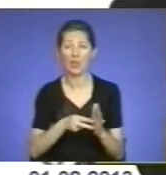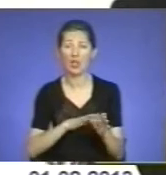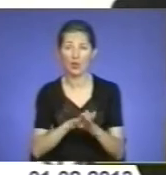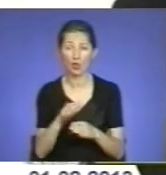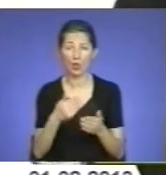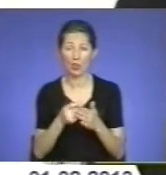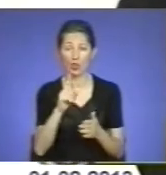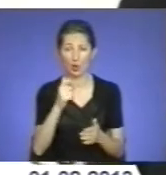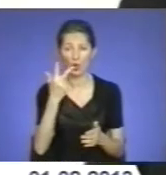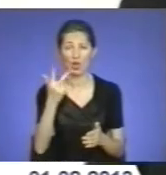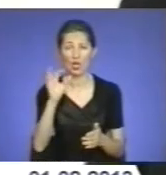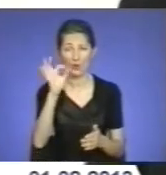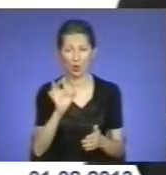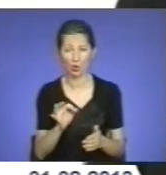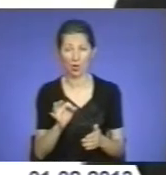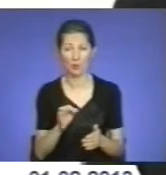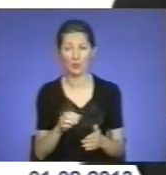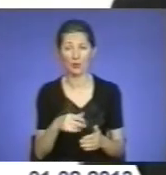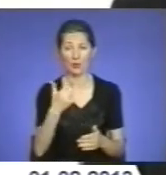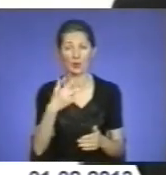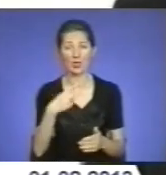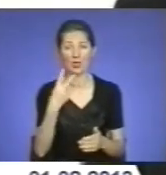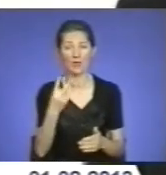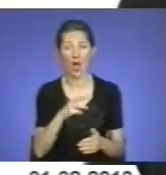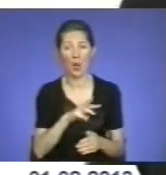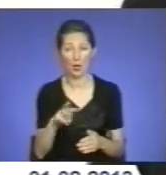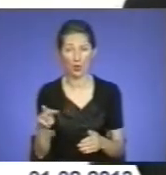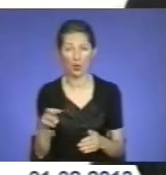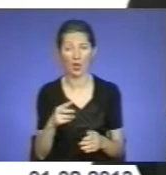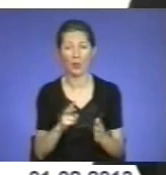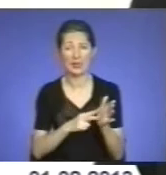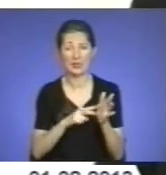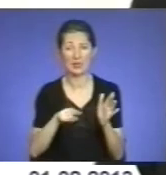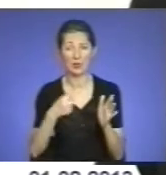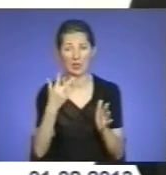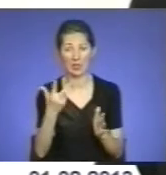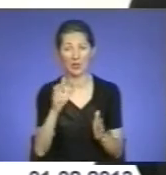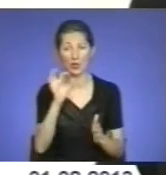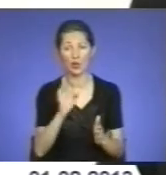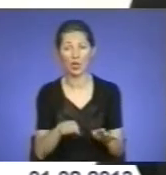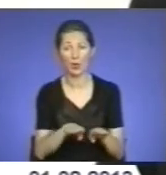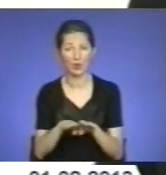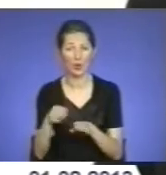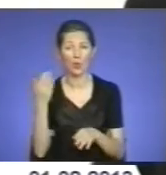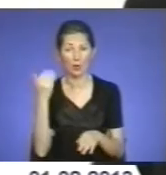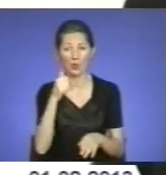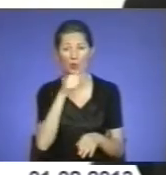на 103%, приріст склав 32 мільйони або 7,3% в порівнянні до минулого